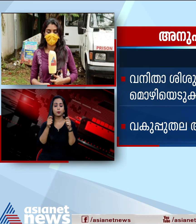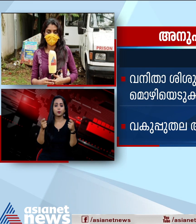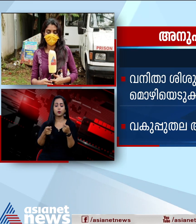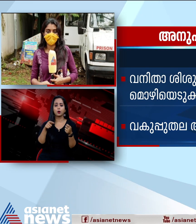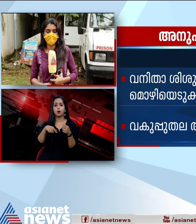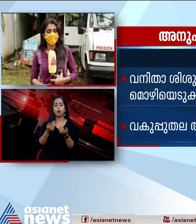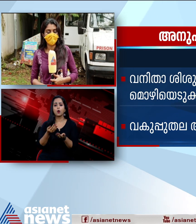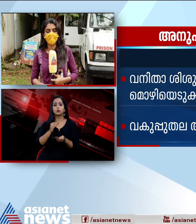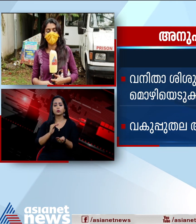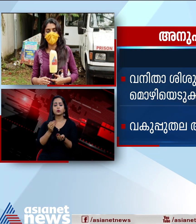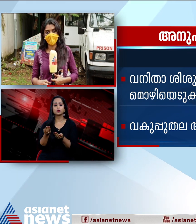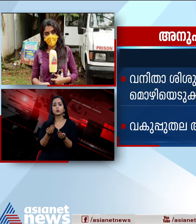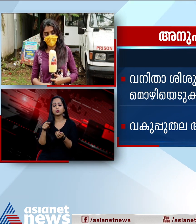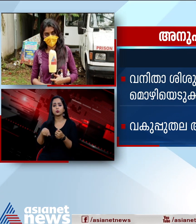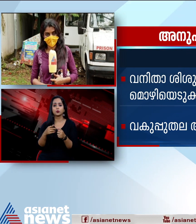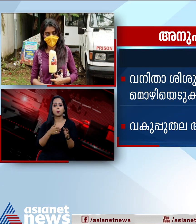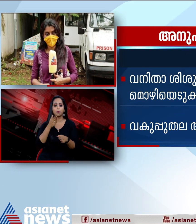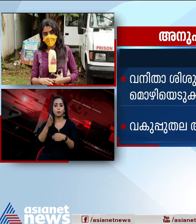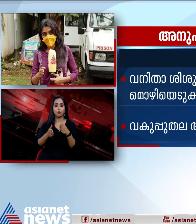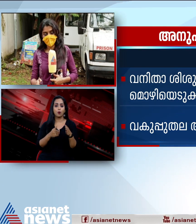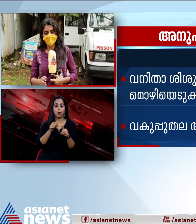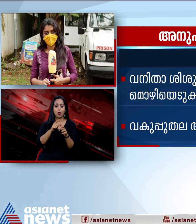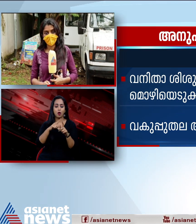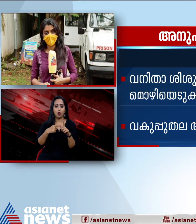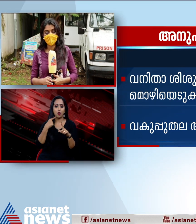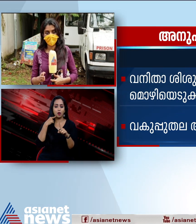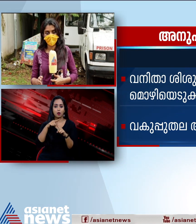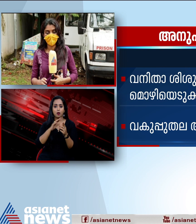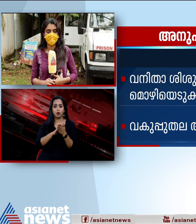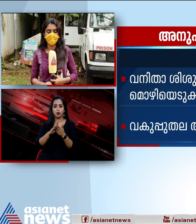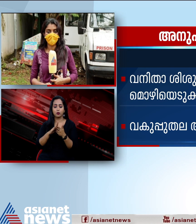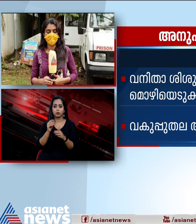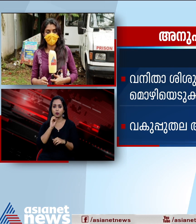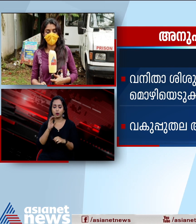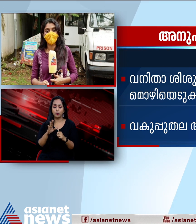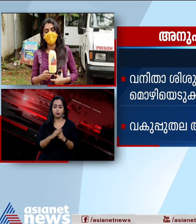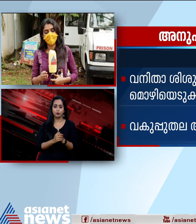ബന്ധപ്പെട്ടതും ശിശുഗാനെ ബന്ധപ്പെട്ടതുമായുള്ള കാര്യങ്ങളെല്ലാം ഇന്ന് അജിത്ത് അറിയിക്കും. ഇതിനുശേഷമായിരിക്കും ജീവനക്കാരുടെ